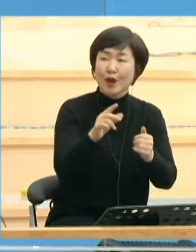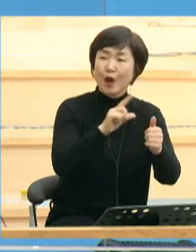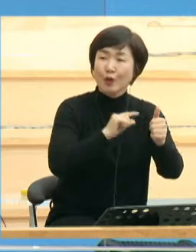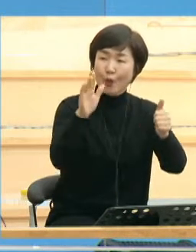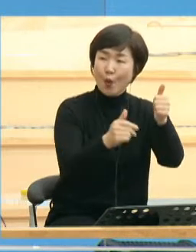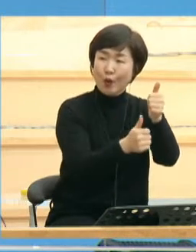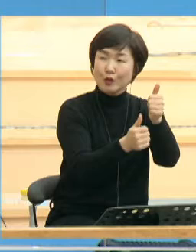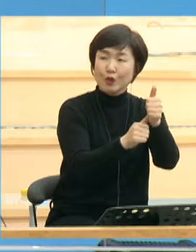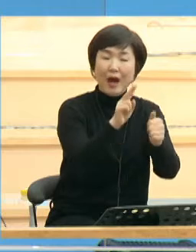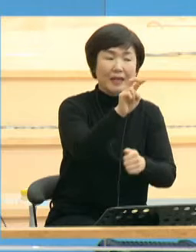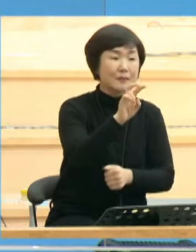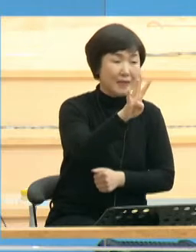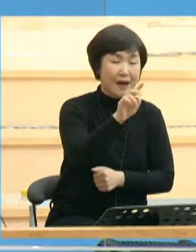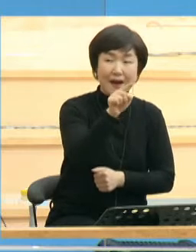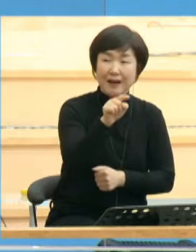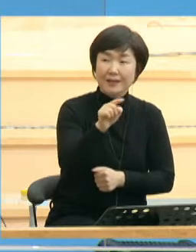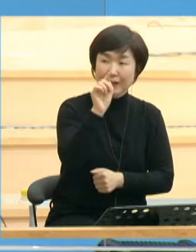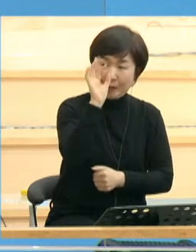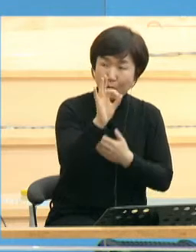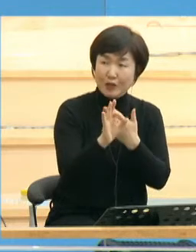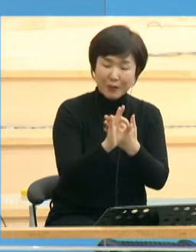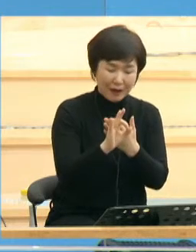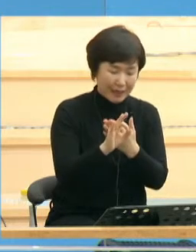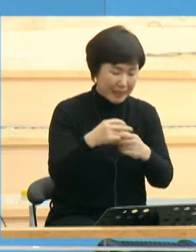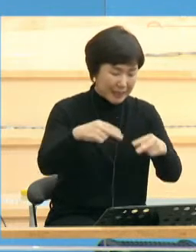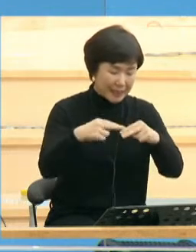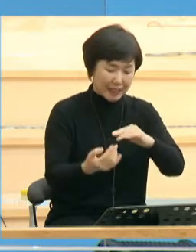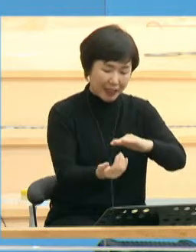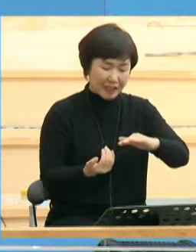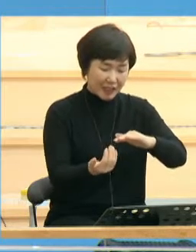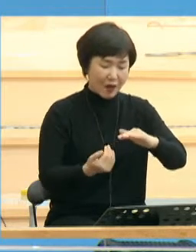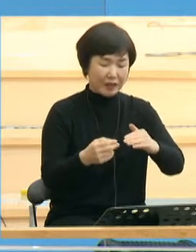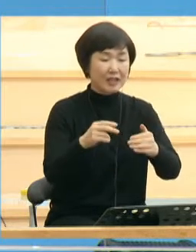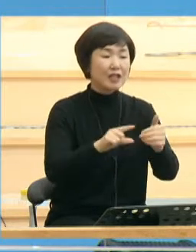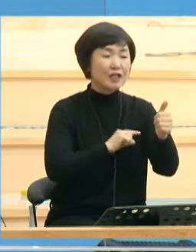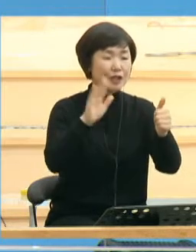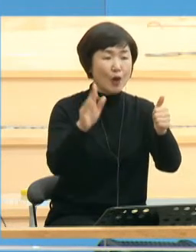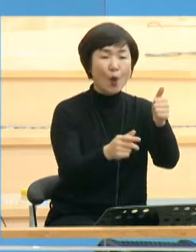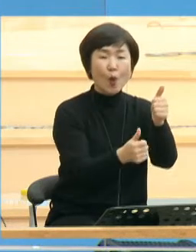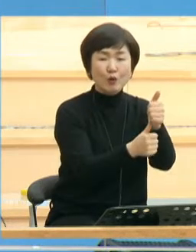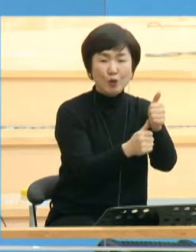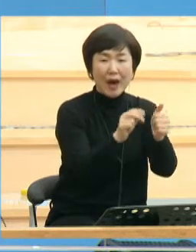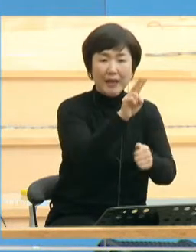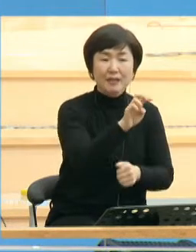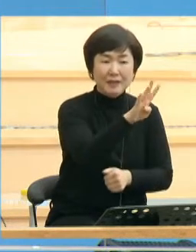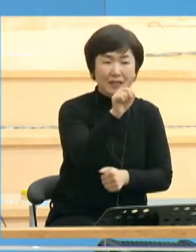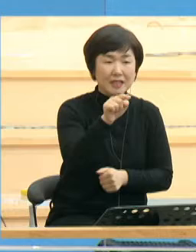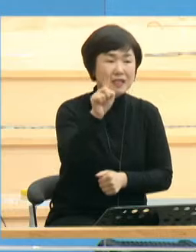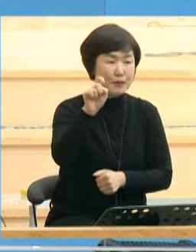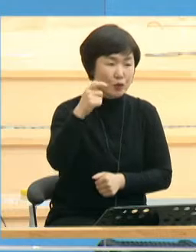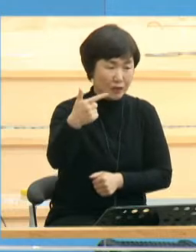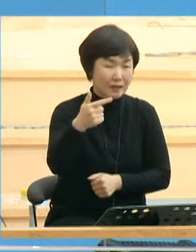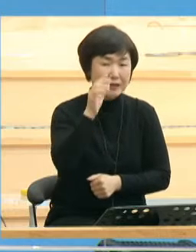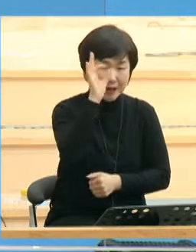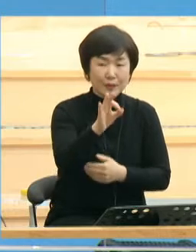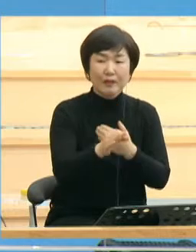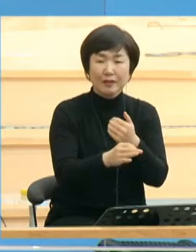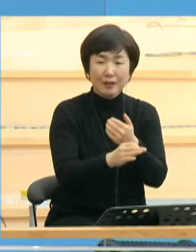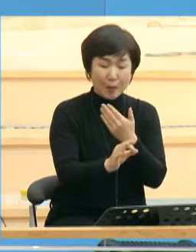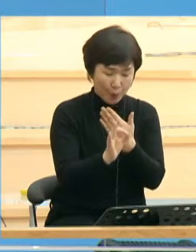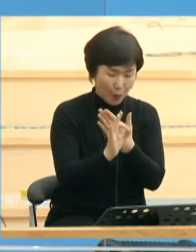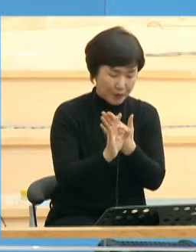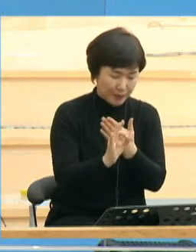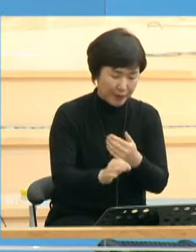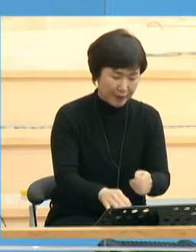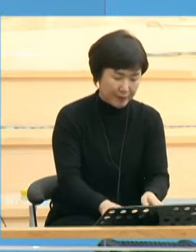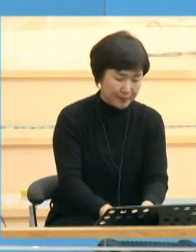보면 오늘 본문이 사사기 인데 사사기 바로 앞에 가 여수 아닙니까 요소와 24장 16절 고 싶 16절을 직접 보시면